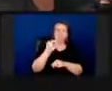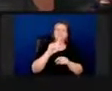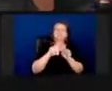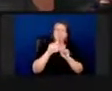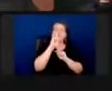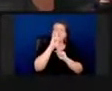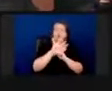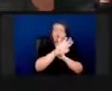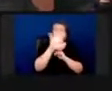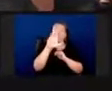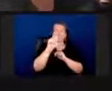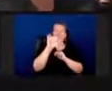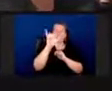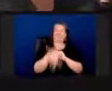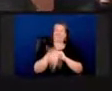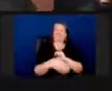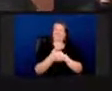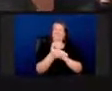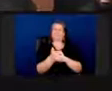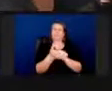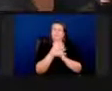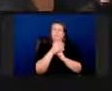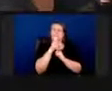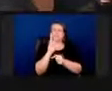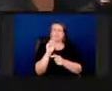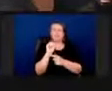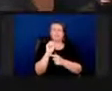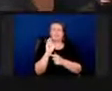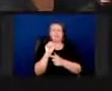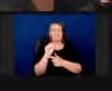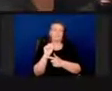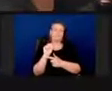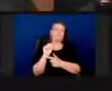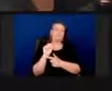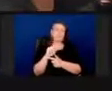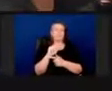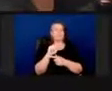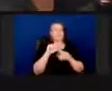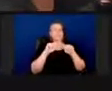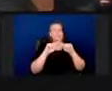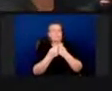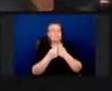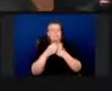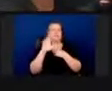lakini kimsingi inapaswa kuwa hivi. Kwa hivyo una